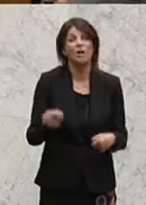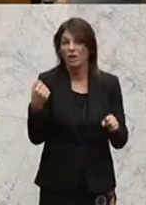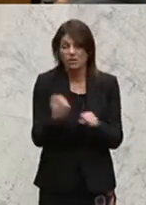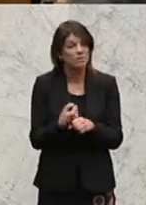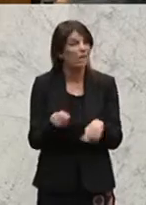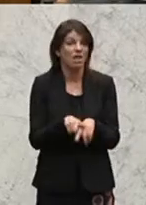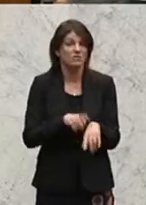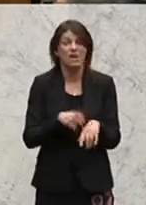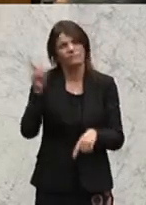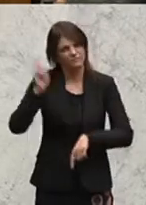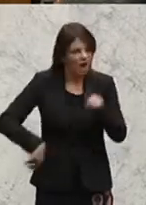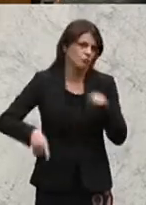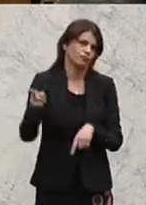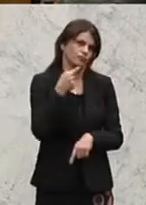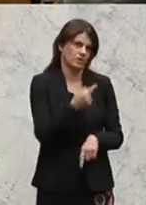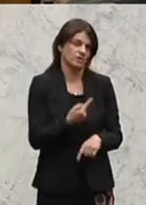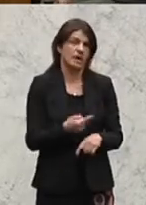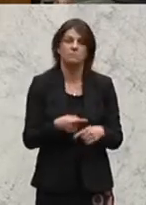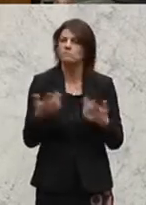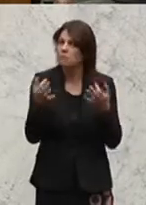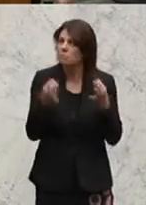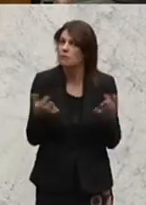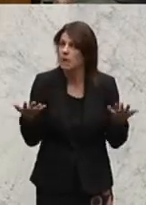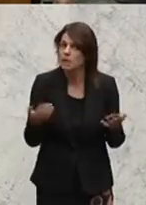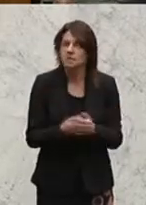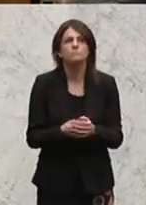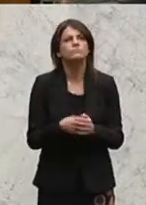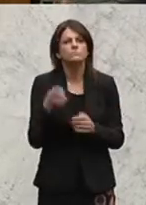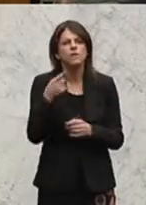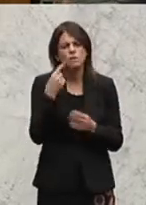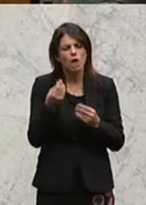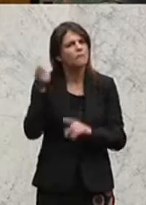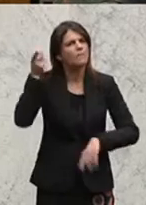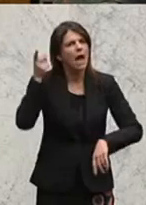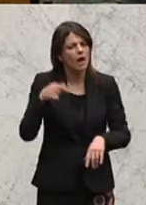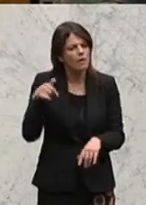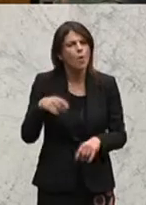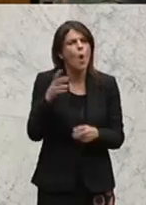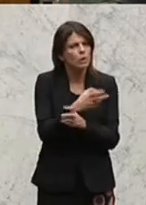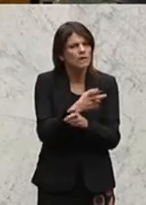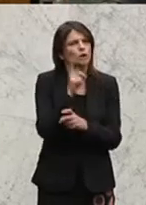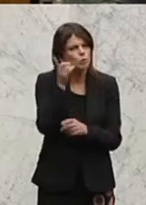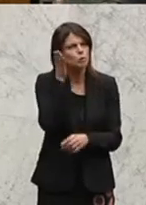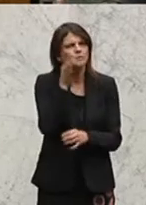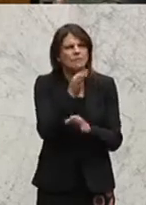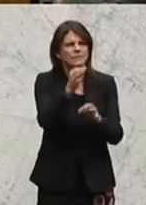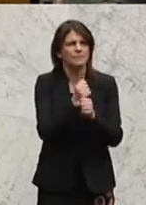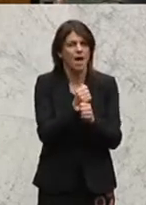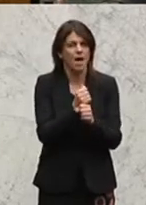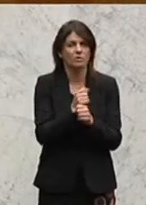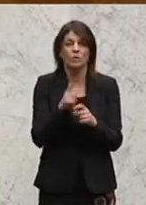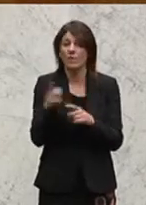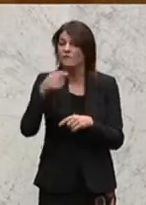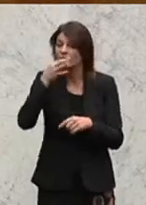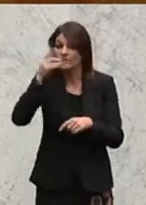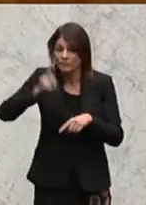auch zugleich völlig falsch. Richtig liegt die Opposition, wenn sie Dinge einmahnt, die in Österreich verbessert gehören. Und falsch, und da